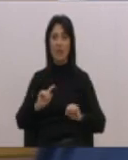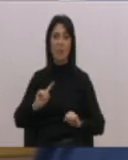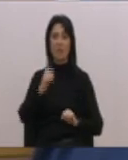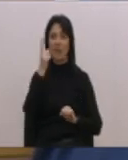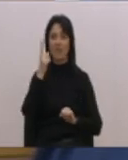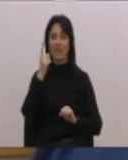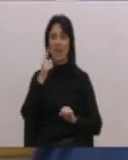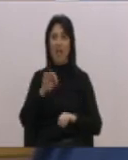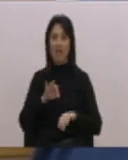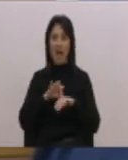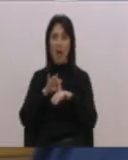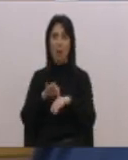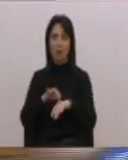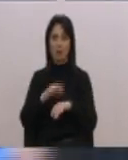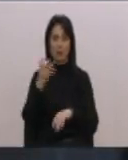პირველად გაუწია.